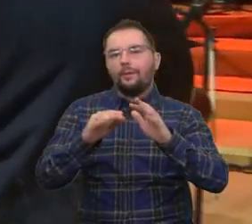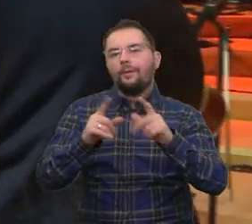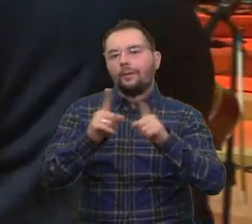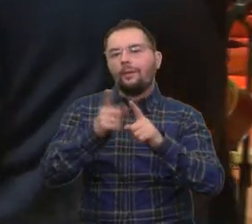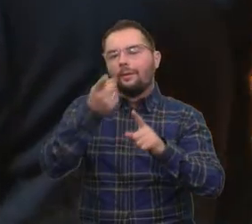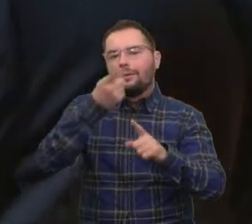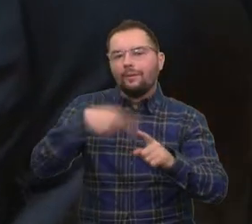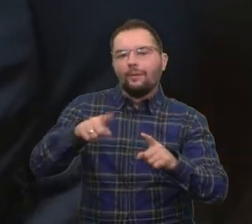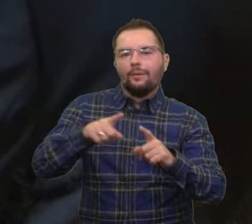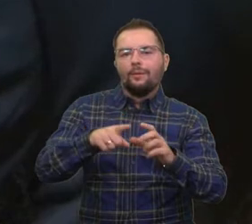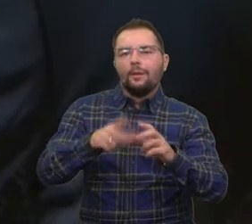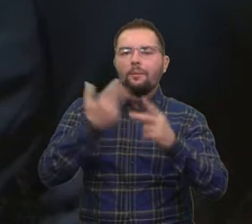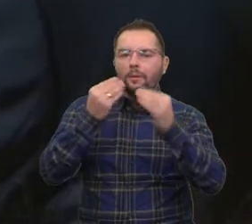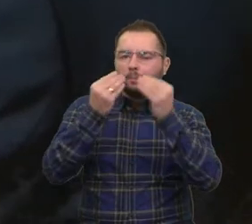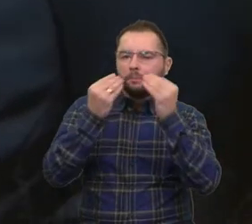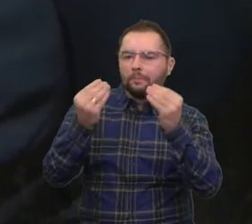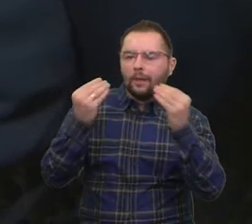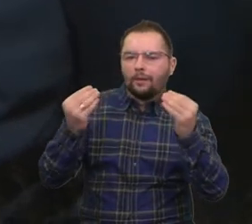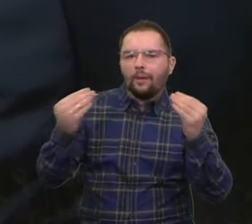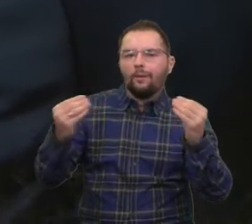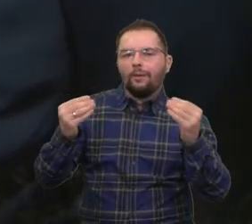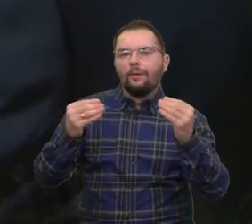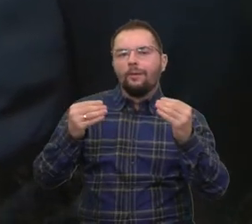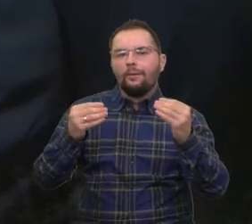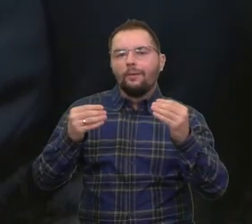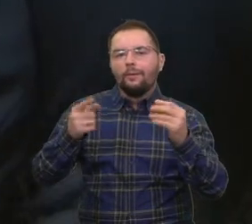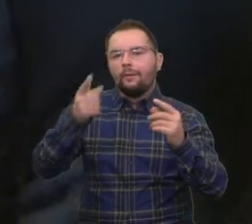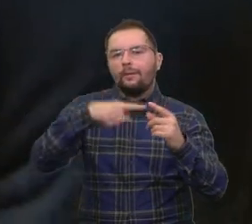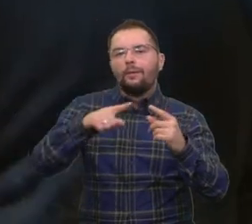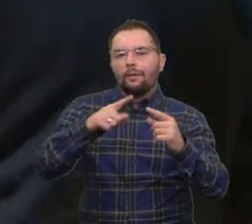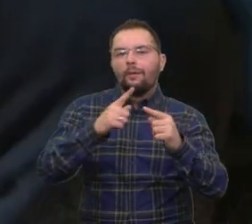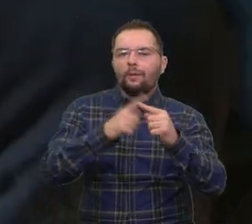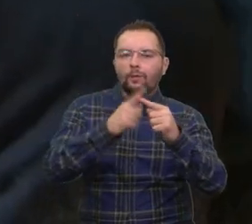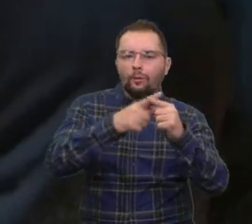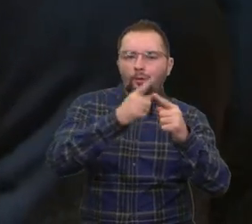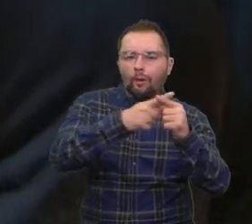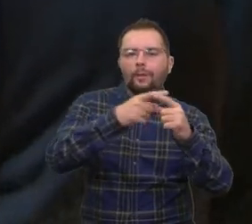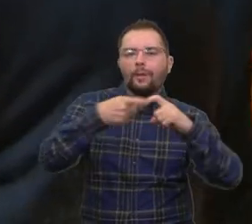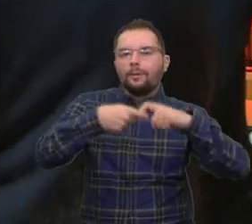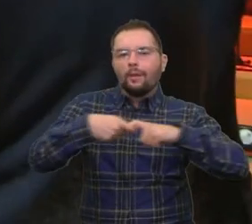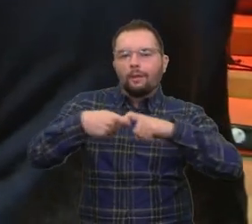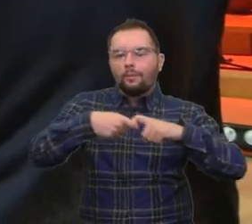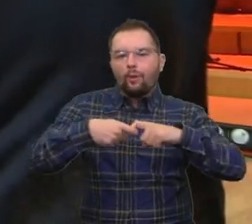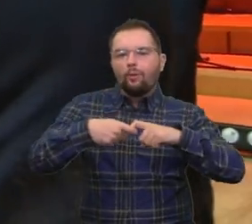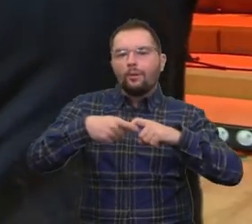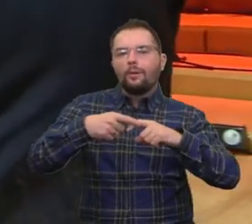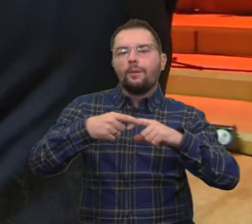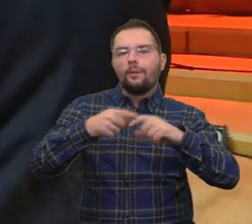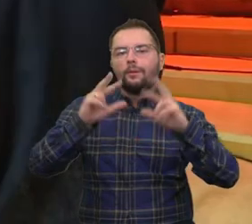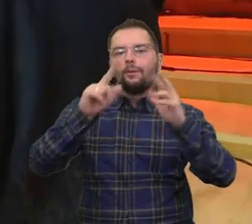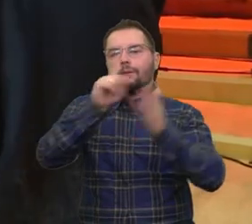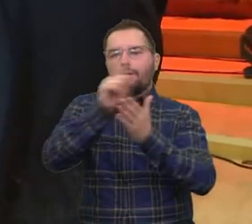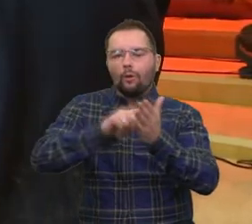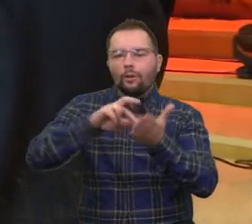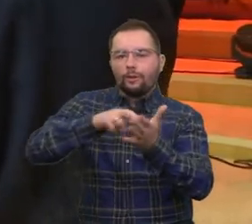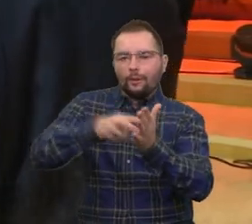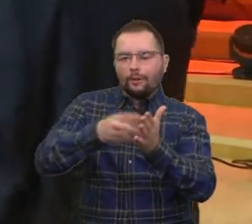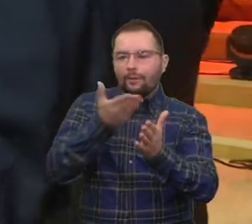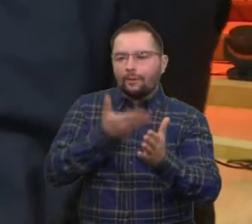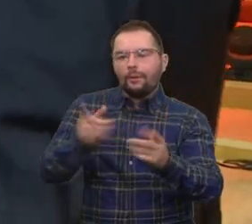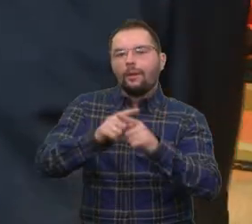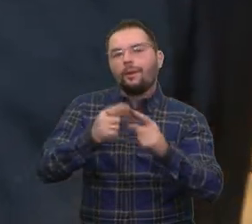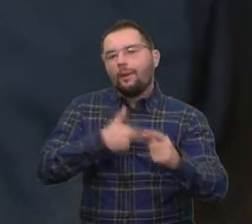państwo, jak wspaniale wyglądają członkowie zespołu Pieśni i Tańca Śląsk. Kolejna nasza chluba, nasza duma i